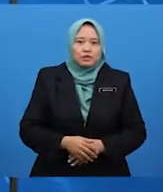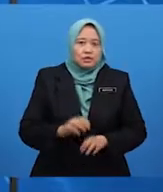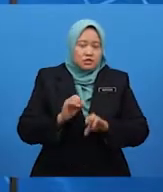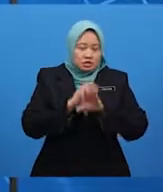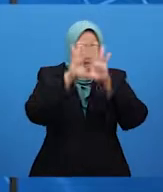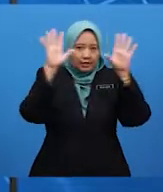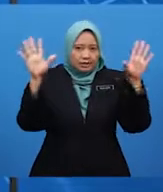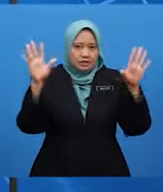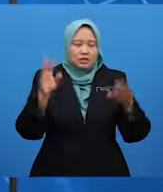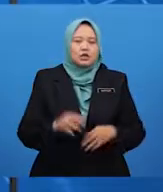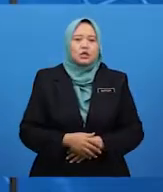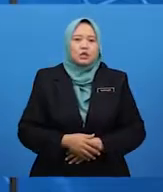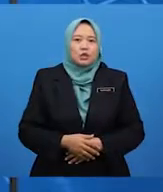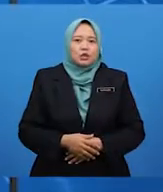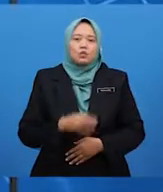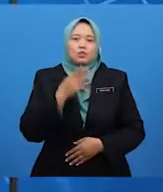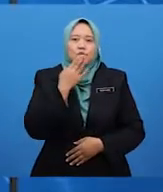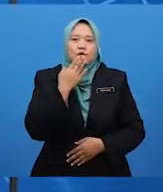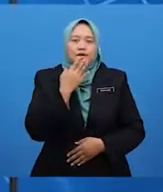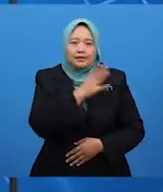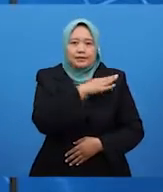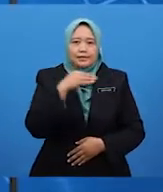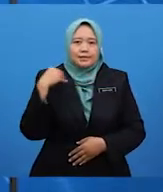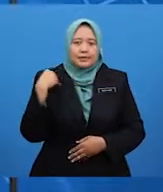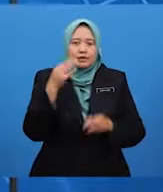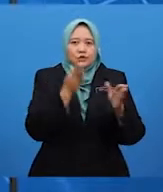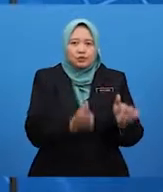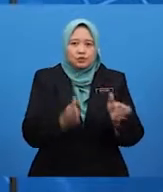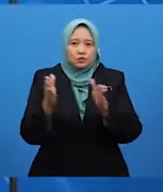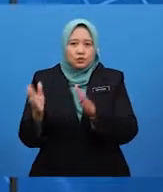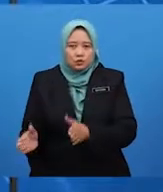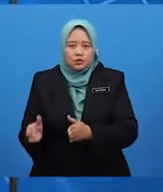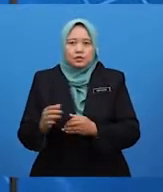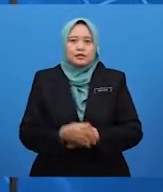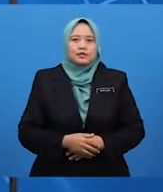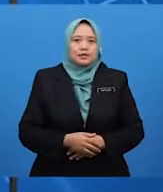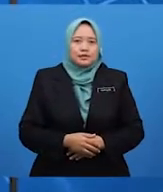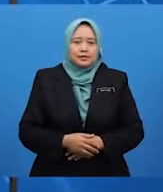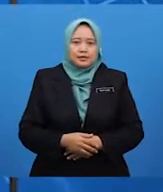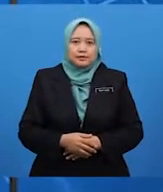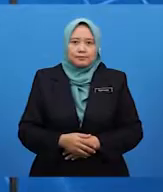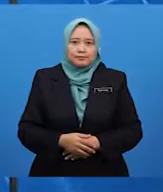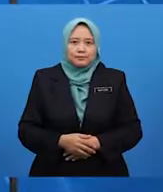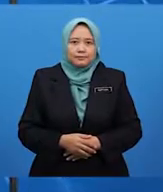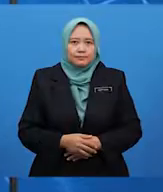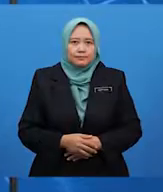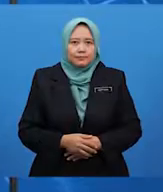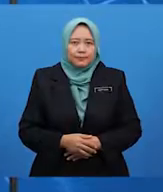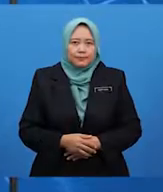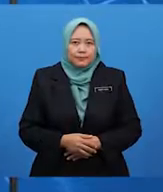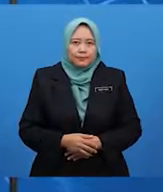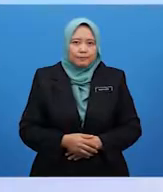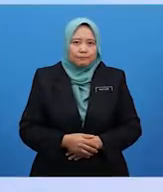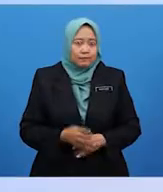keempat warna dan S yang terakhir susunan perabot. Elemen asas reka hiasan dalaman yang pertama